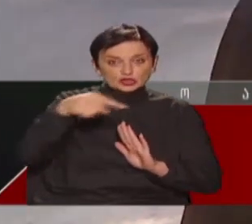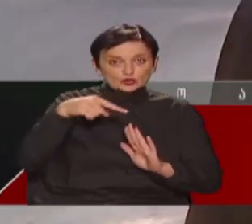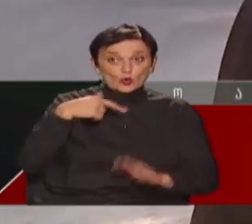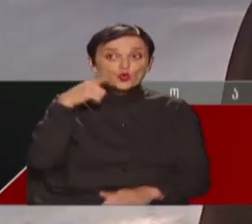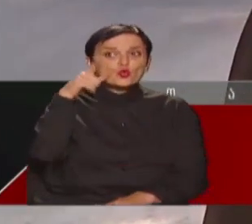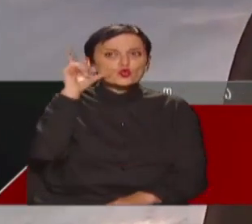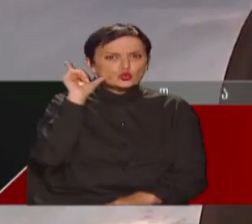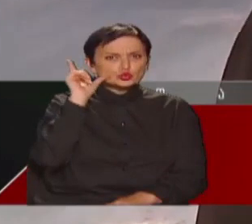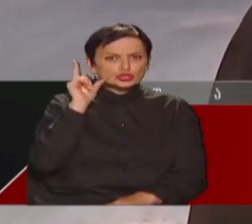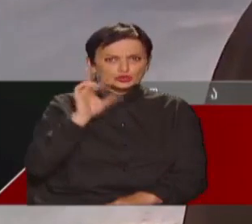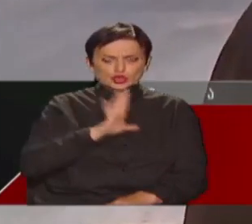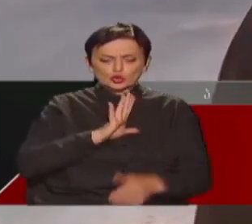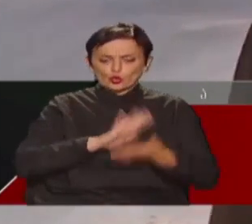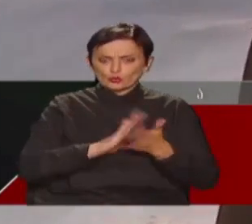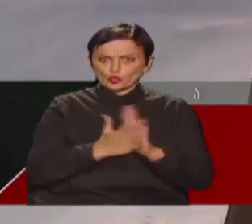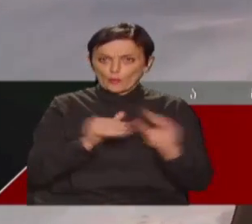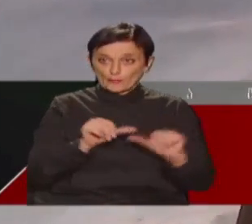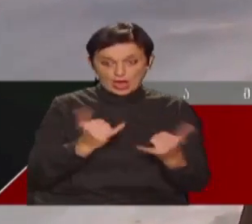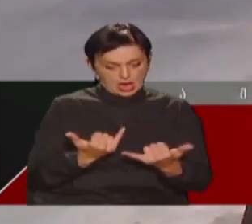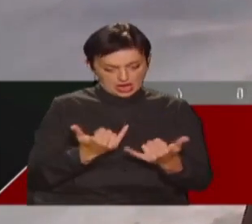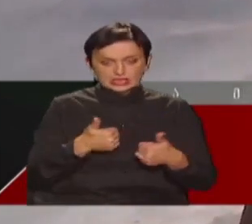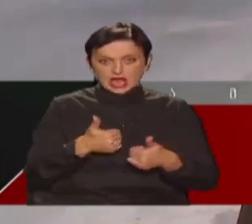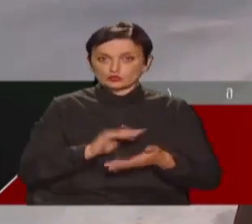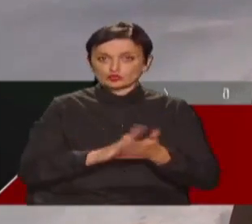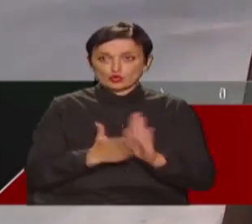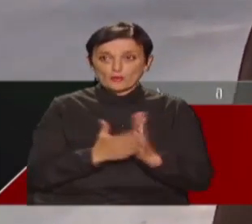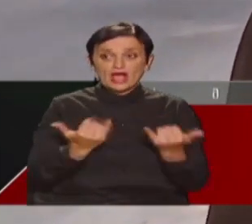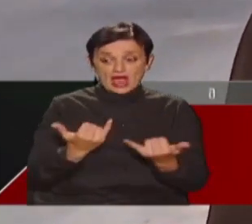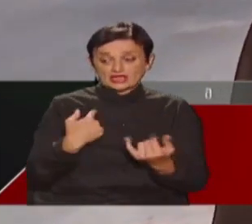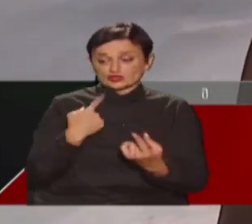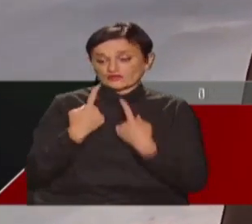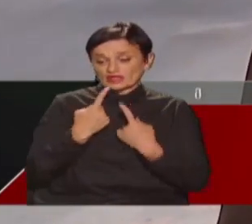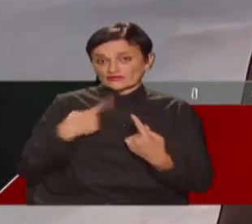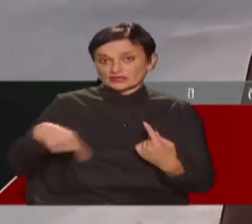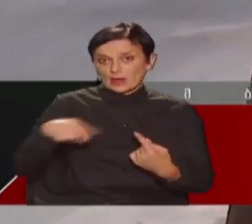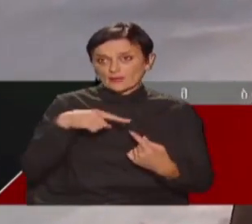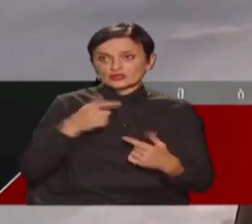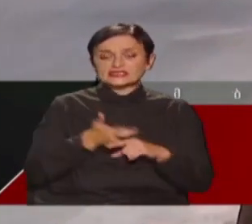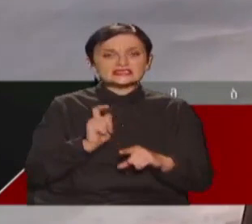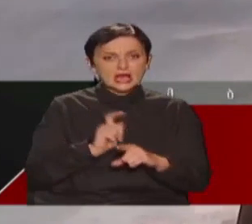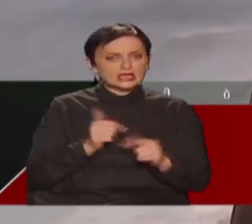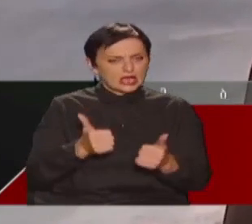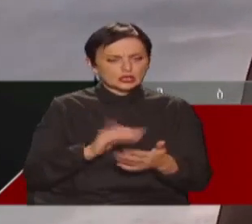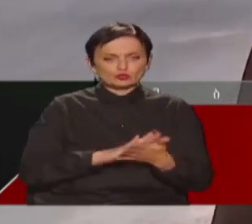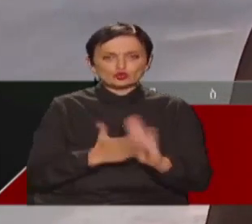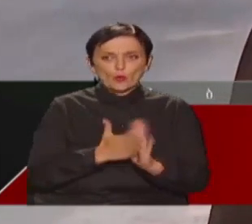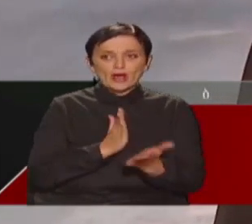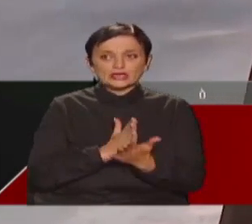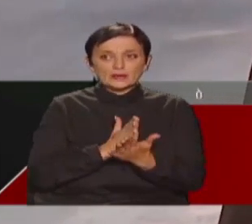ushin tsin upro tsudi mdgomareoba khunda dges kargi mdgomareoba ekhlas laparakobdit ro modiodit Zalian kargim